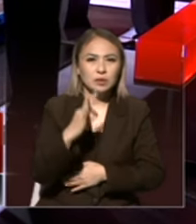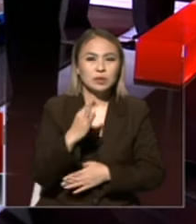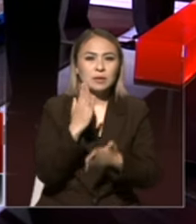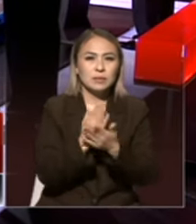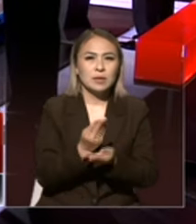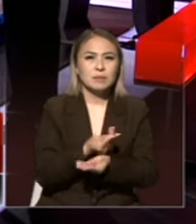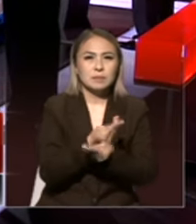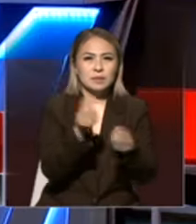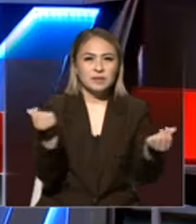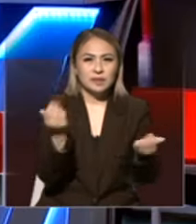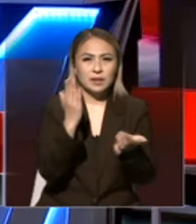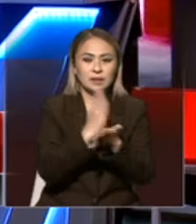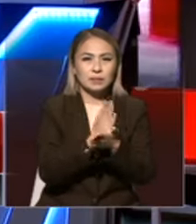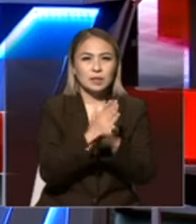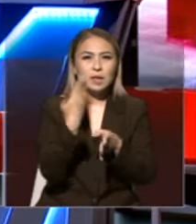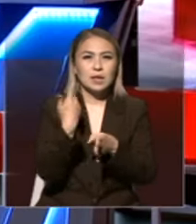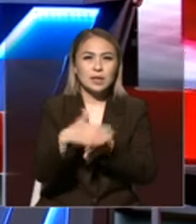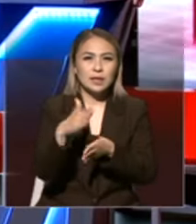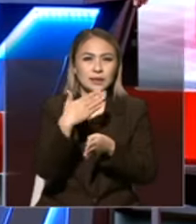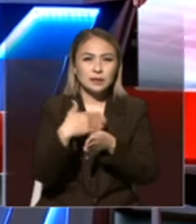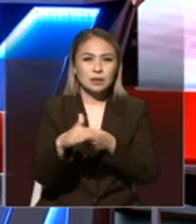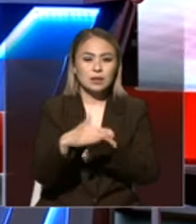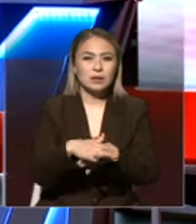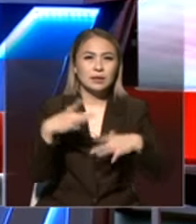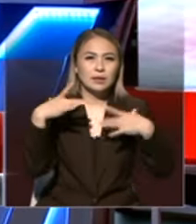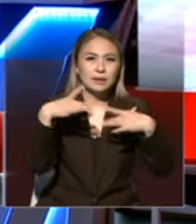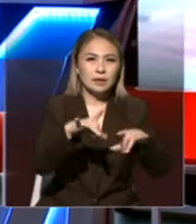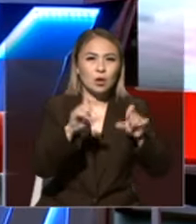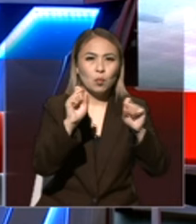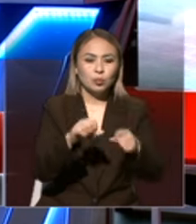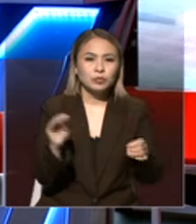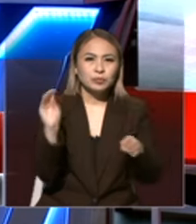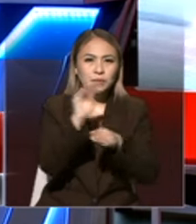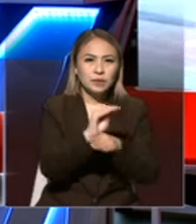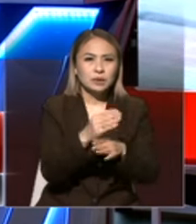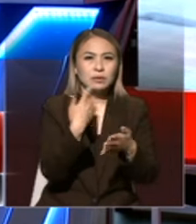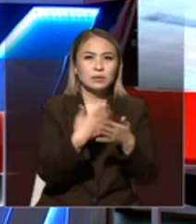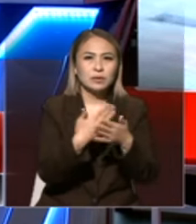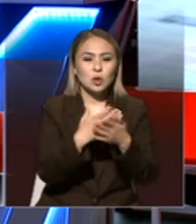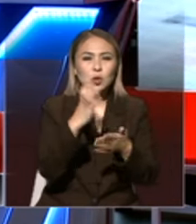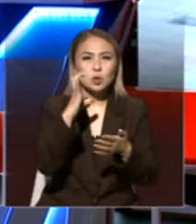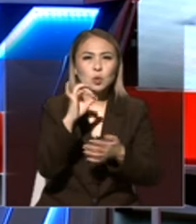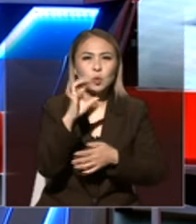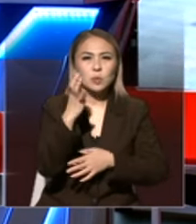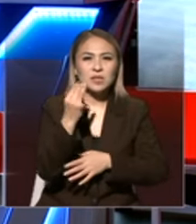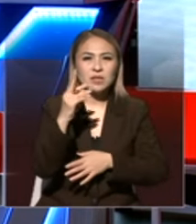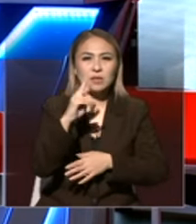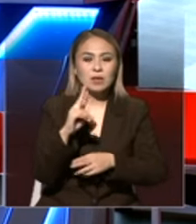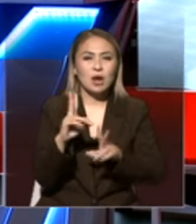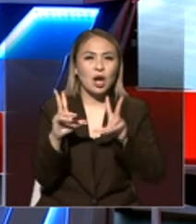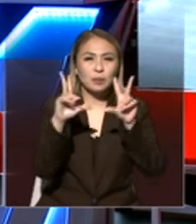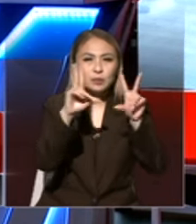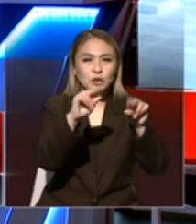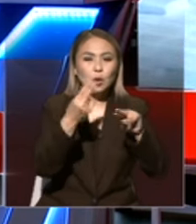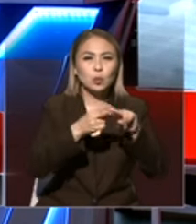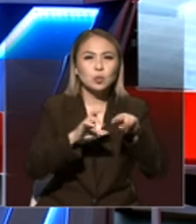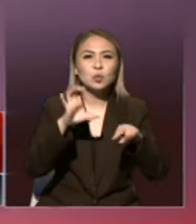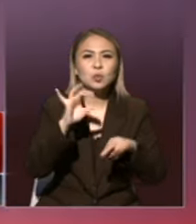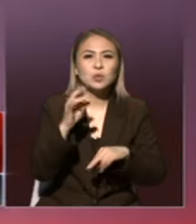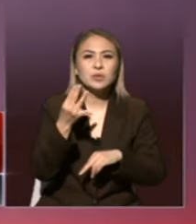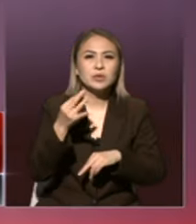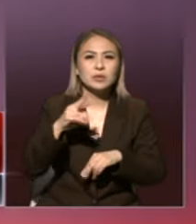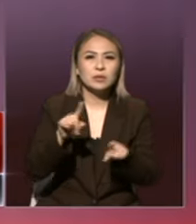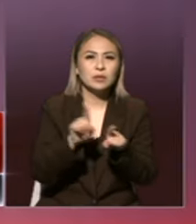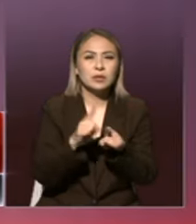ғой, допустим, сондай кредиттарды. Тракторге сондай салса, содан кейін әлгі субсидия береміз дейсіздер. Ол субсидияны